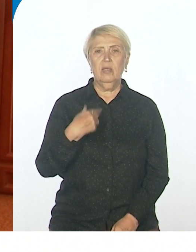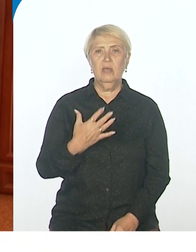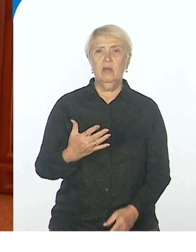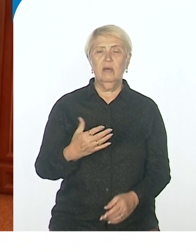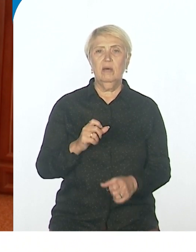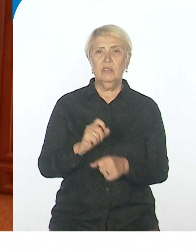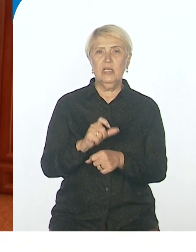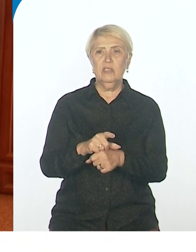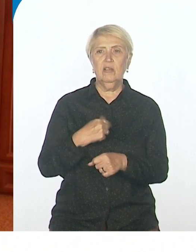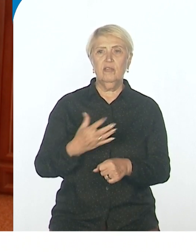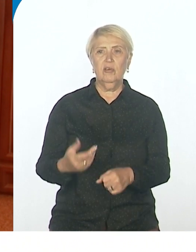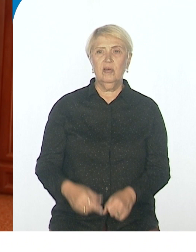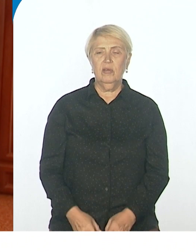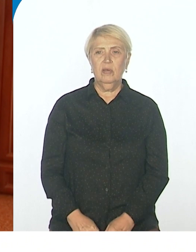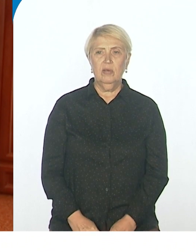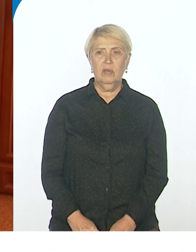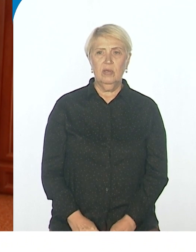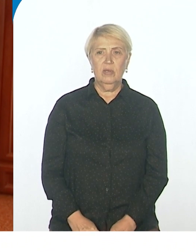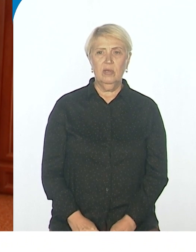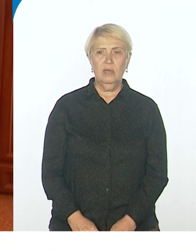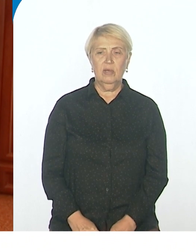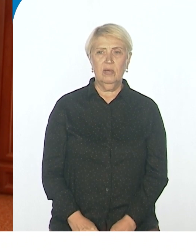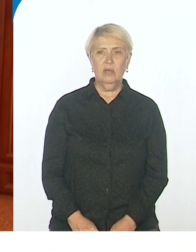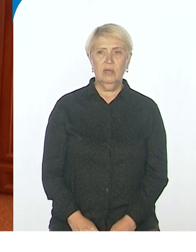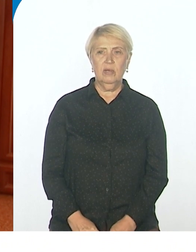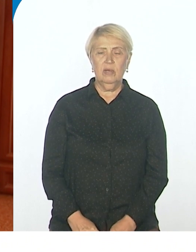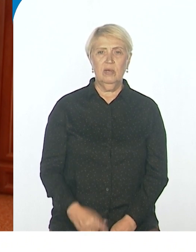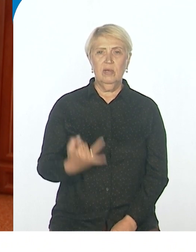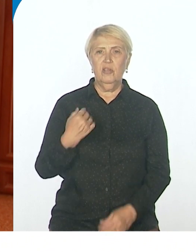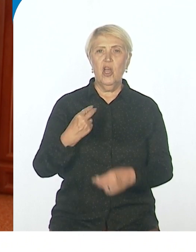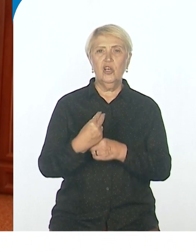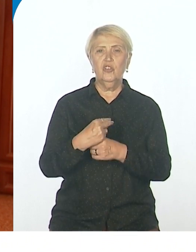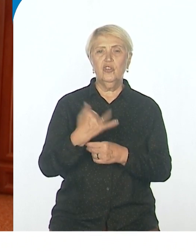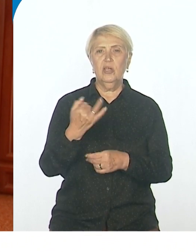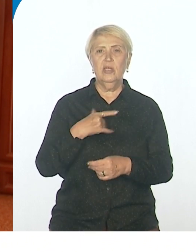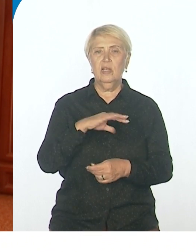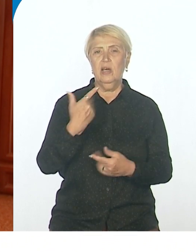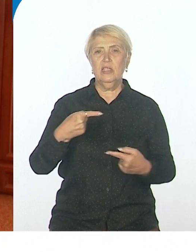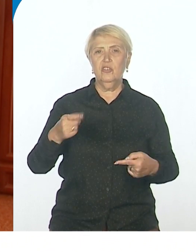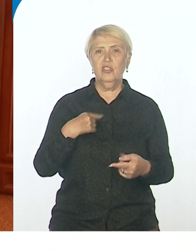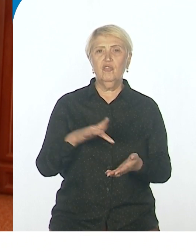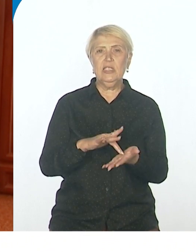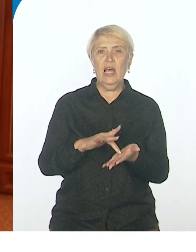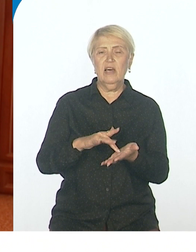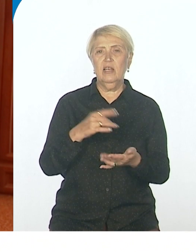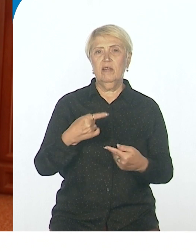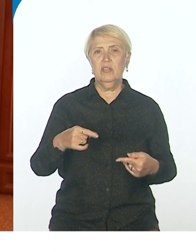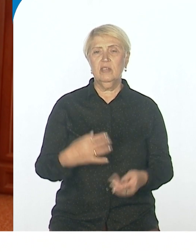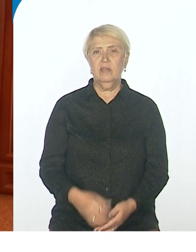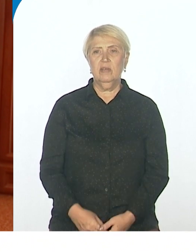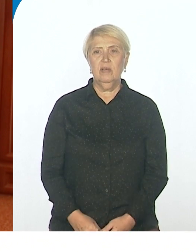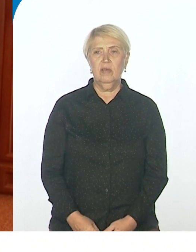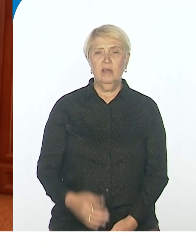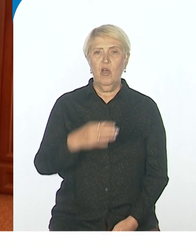потом притягивают и тех, кого они в свое время и лечили, и там гадали, и так далее, и так далее. Но